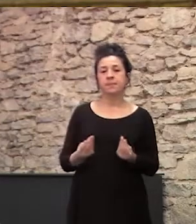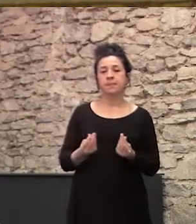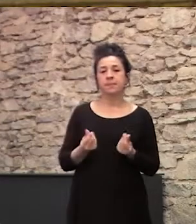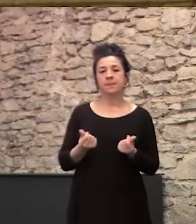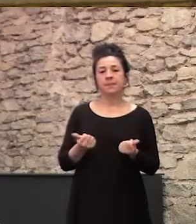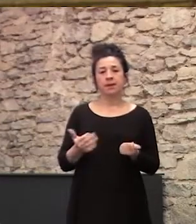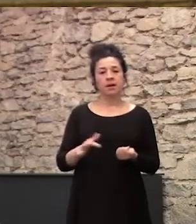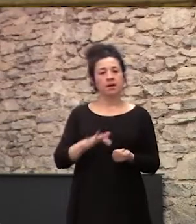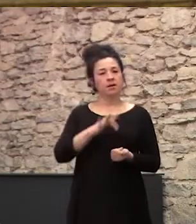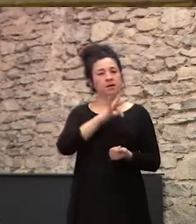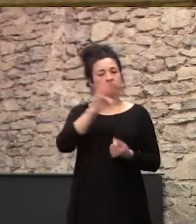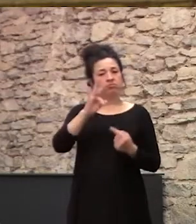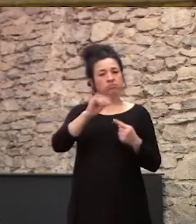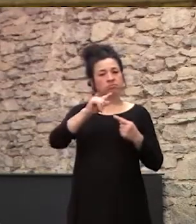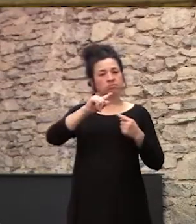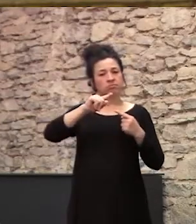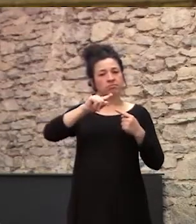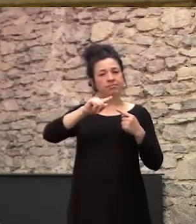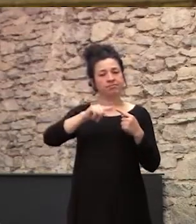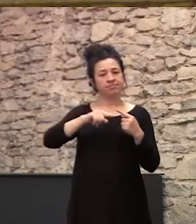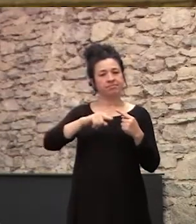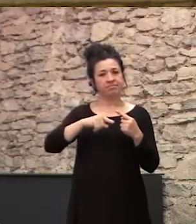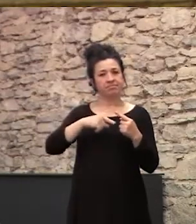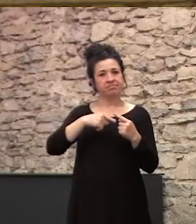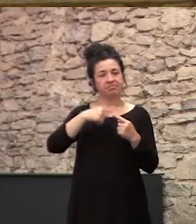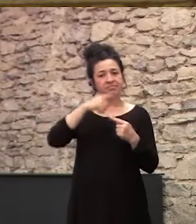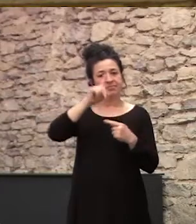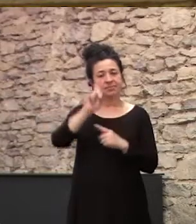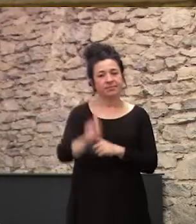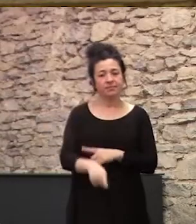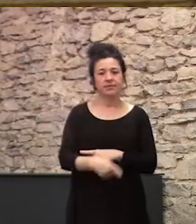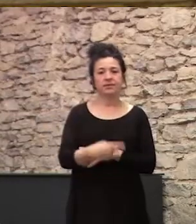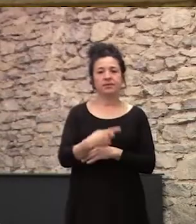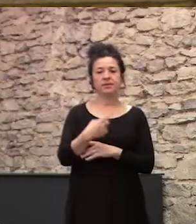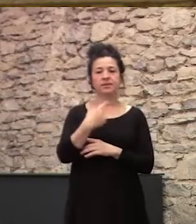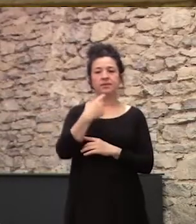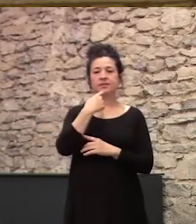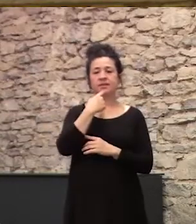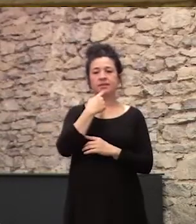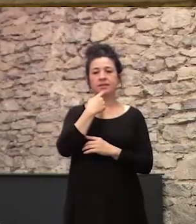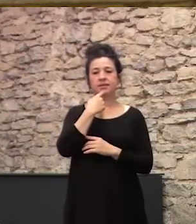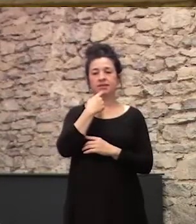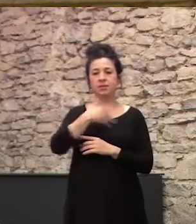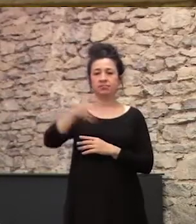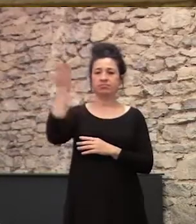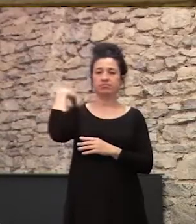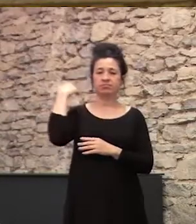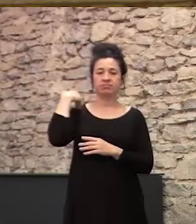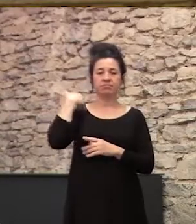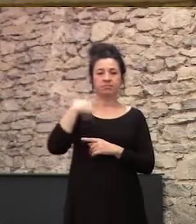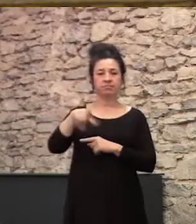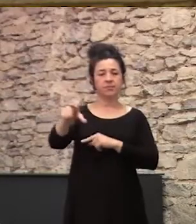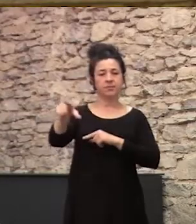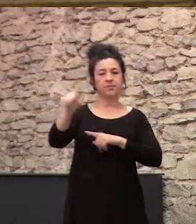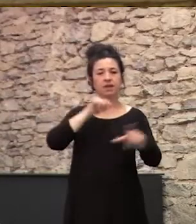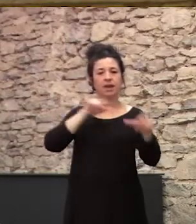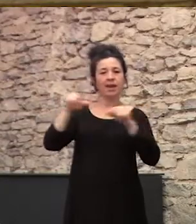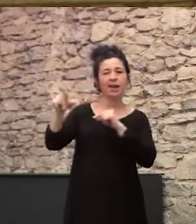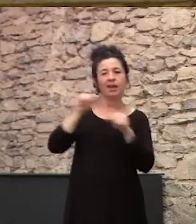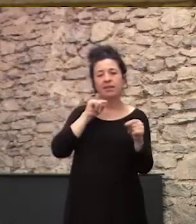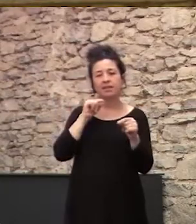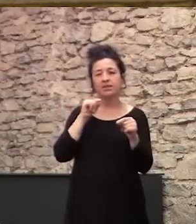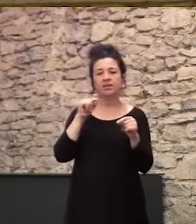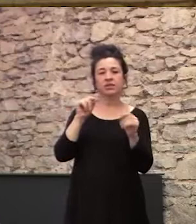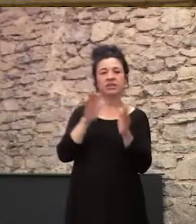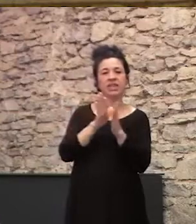Eta gero bai, ba, bueno, nik uste dut helarazien baita ere hartu genituela erabaki batzuk, ze autore aukeratu eta horrela,